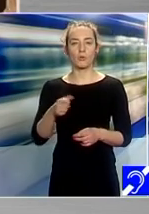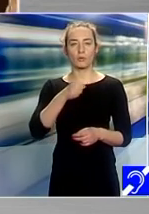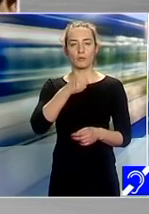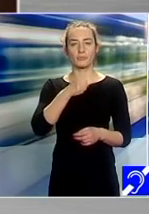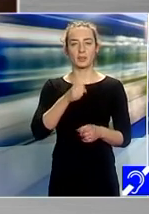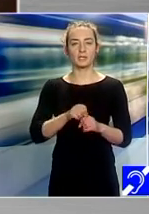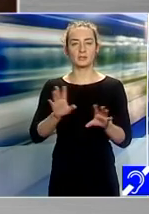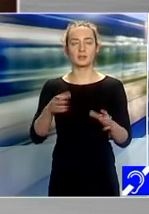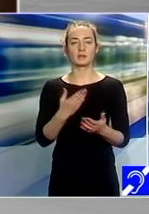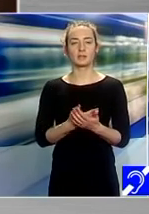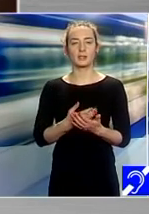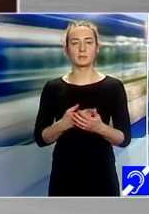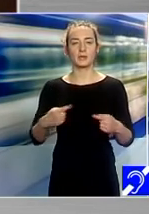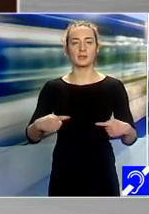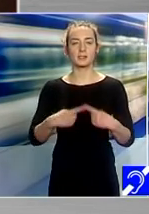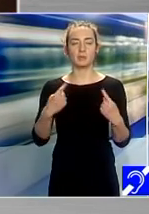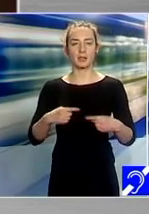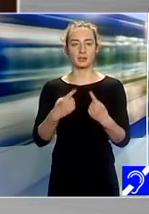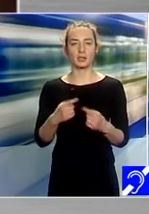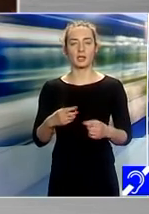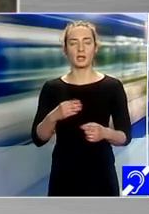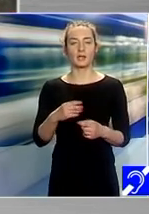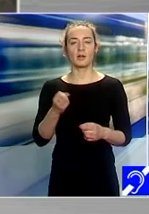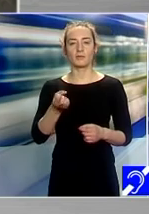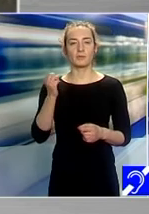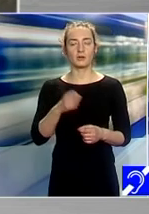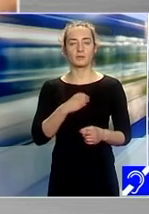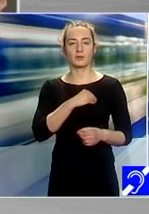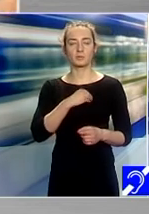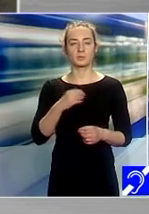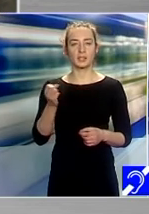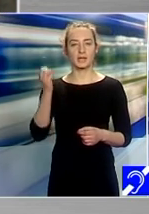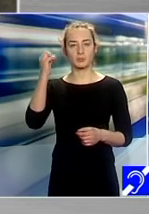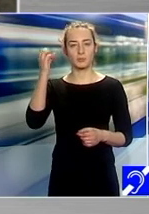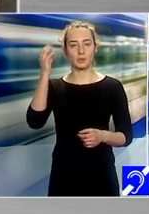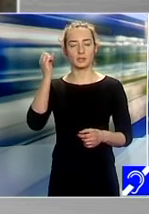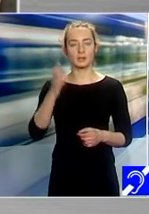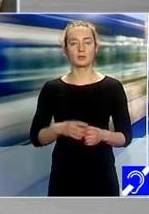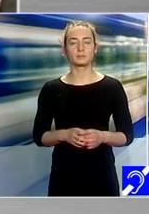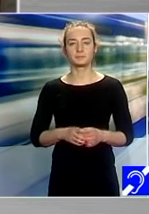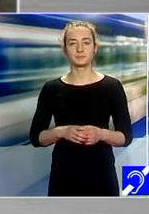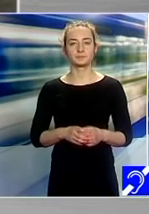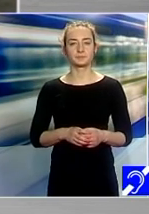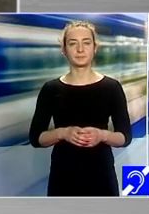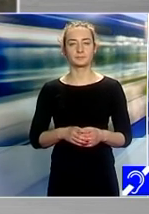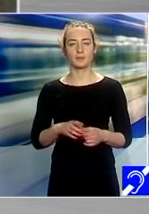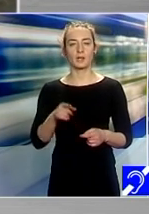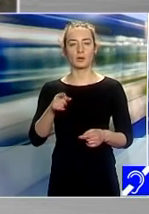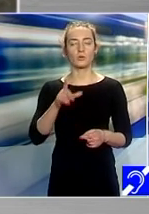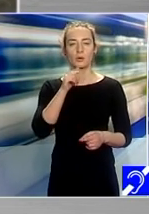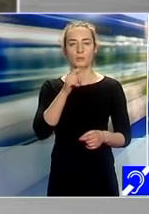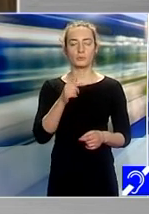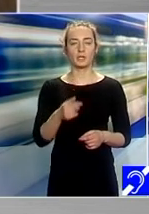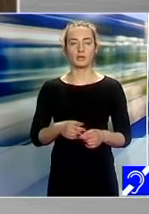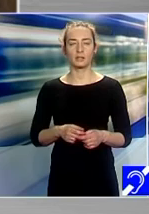conferință, la o dezbatere, mai bine zis, la Facultatea de Științe Politice, Administrative și ale Comunicării de la Universitatea Babeș Bulyai, acolo unde a avut